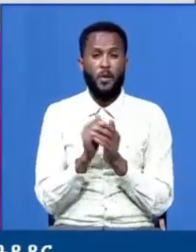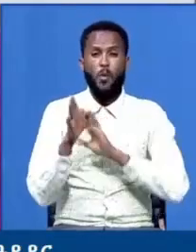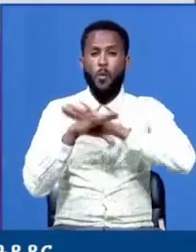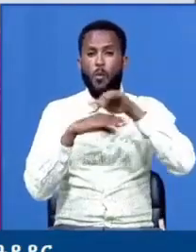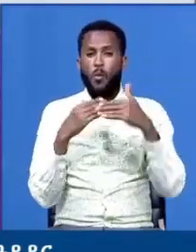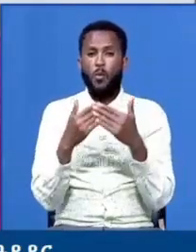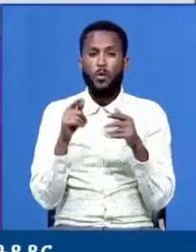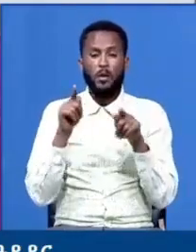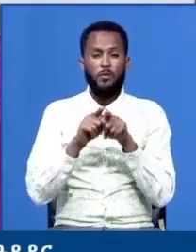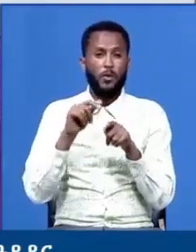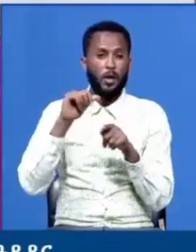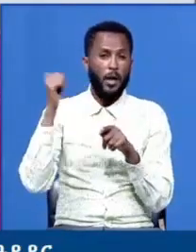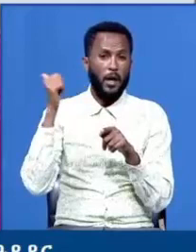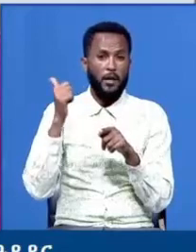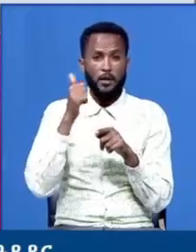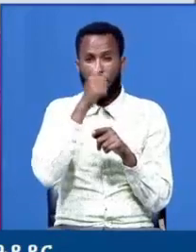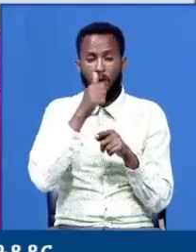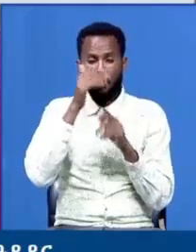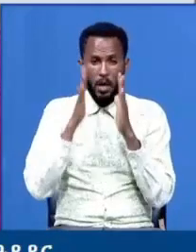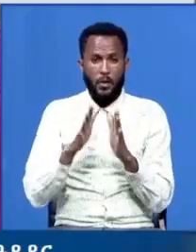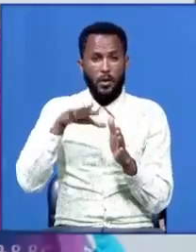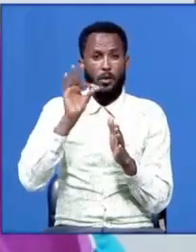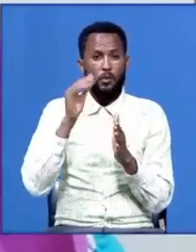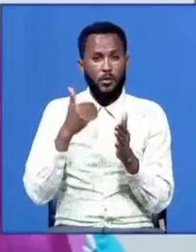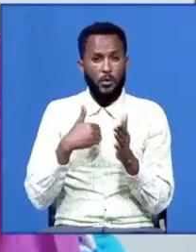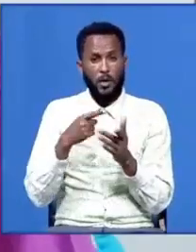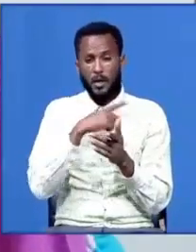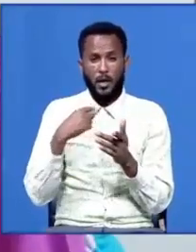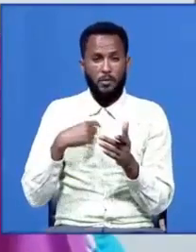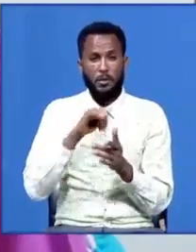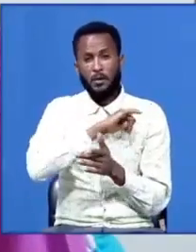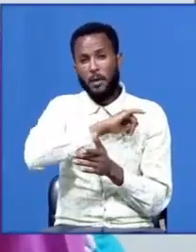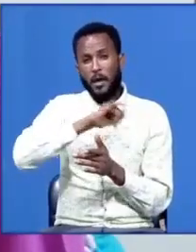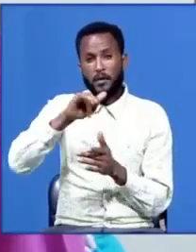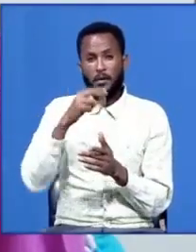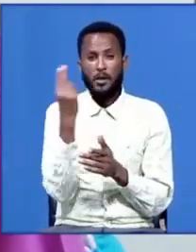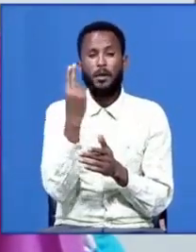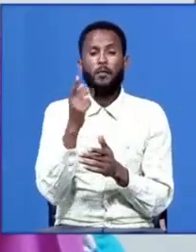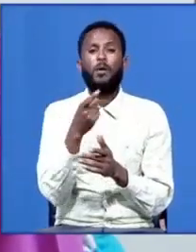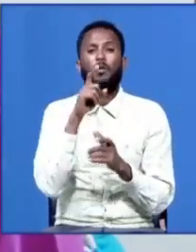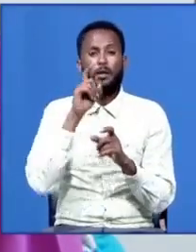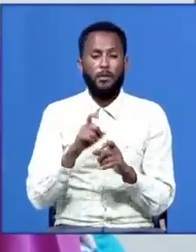ትኩሉ ከምቲ ካልእ ኢትዮጵያዊ ረኪብዎ ደሎ ንሕና እውን ከምኡ ናቱ ተጠቃሚ ክንከውን ኣለና ምክ